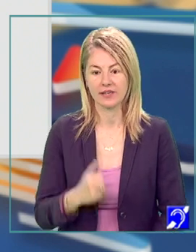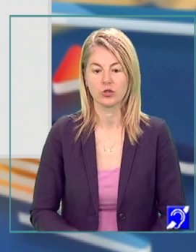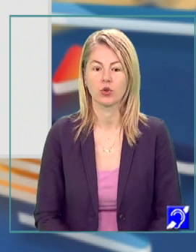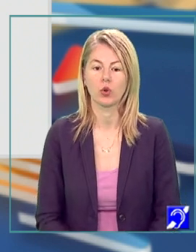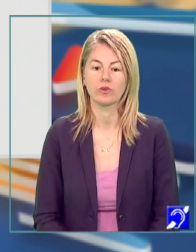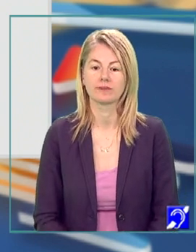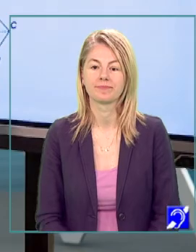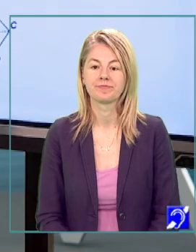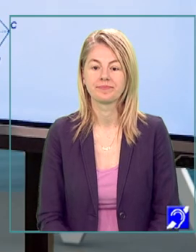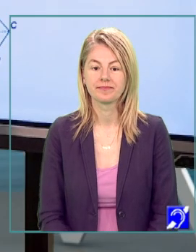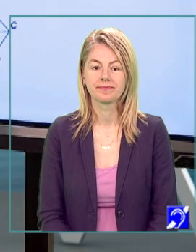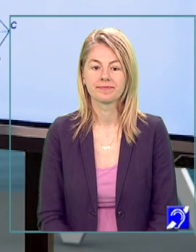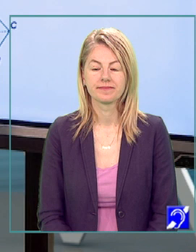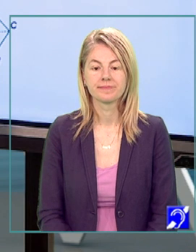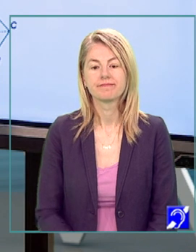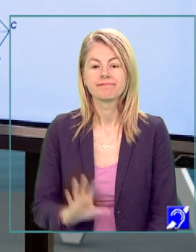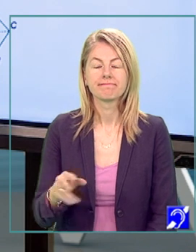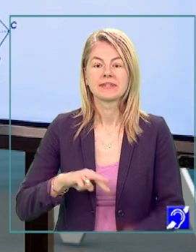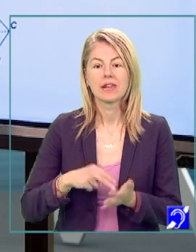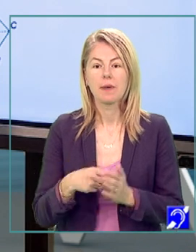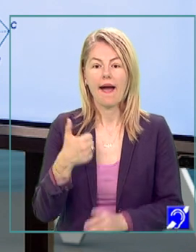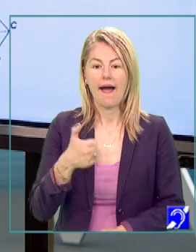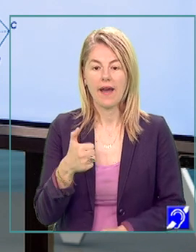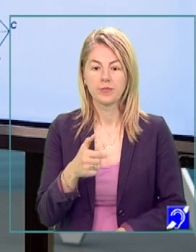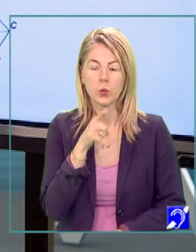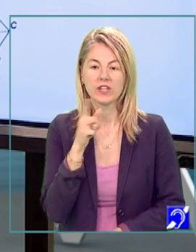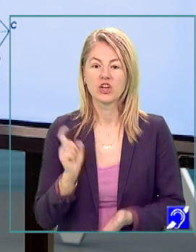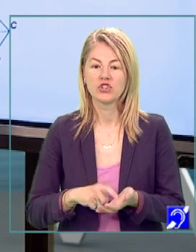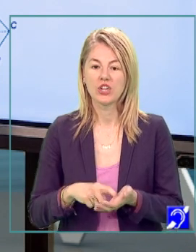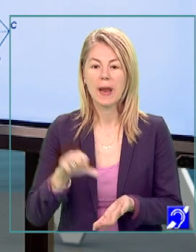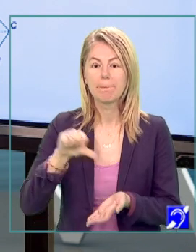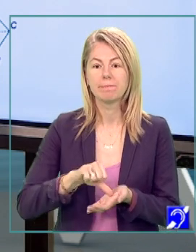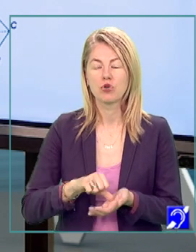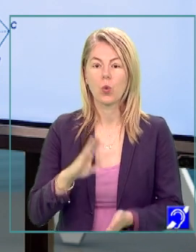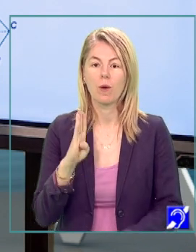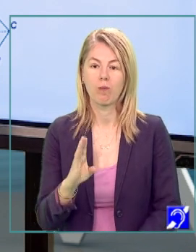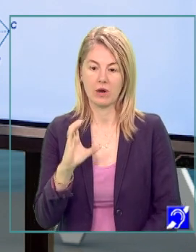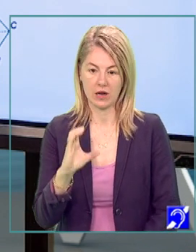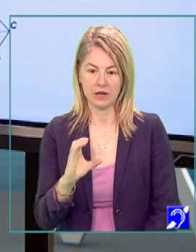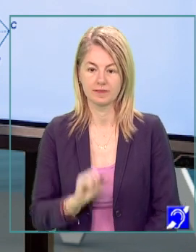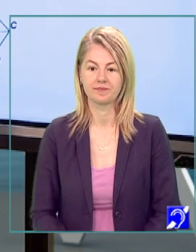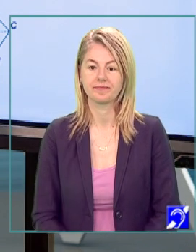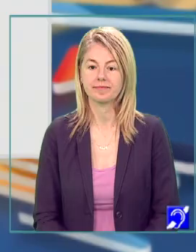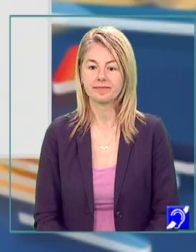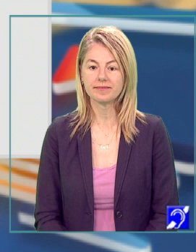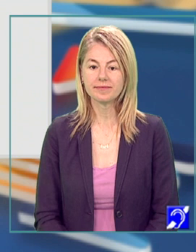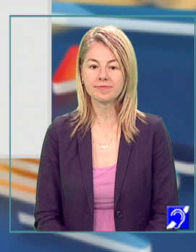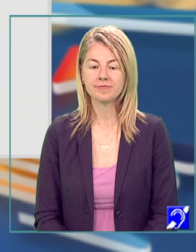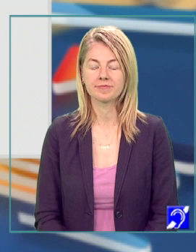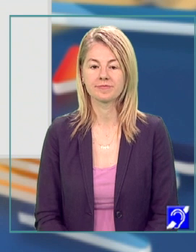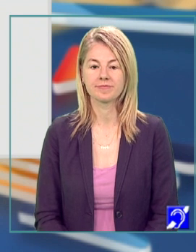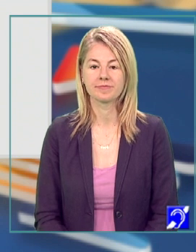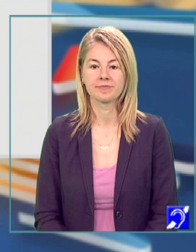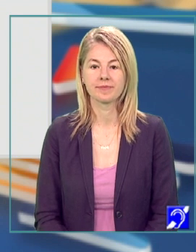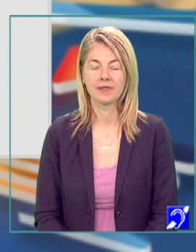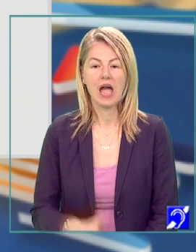radical din 2. Punctul A, în care ni se cere să calculăm AM. Știm că M